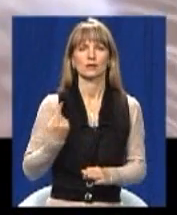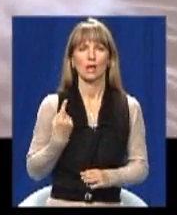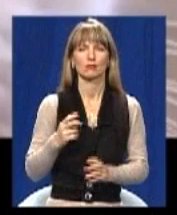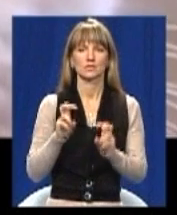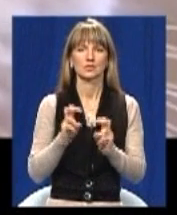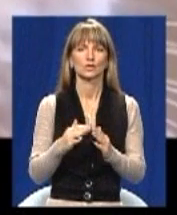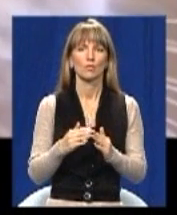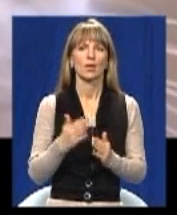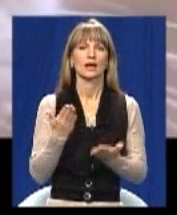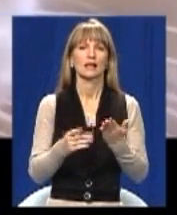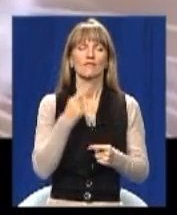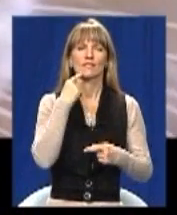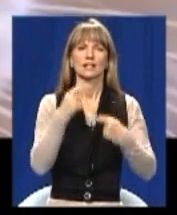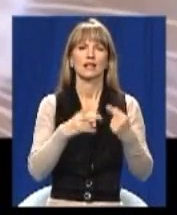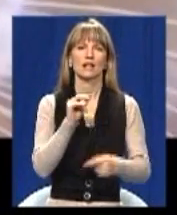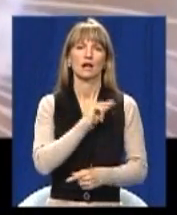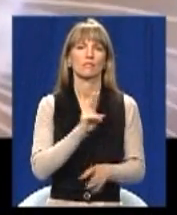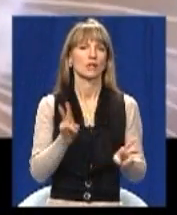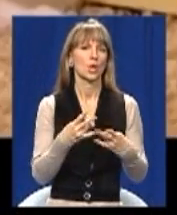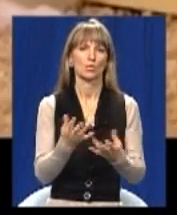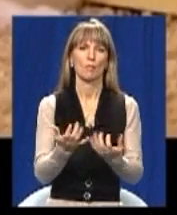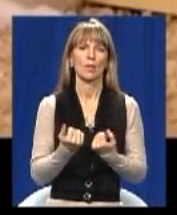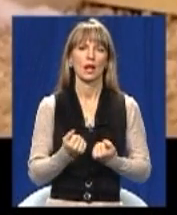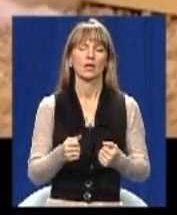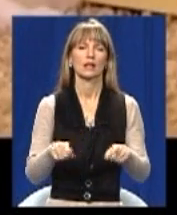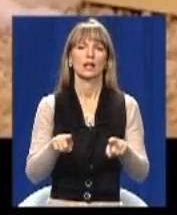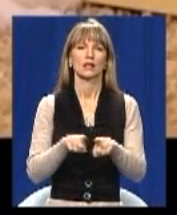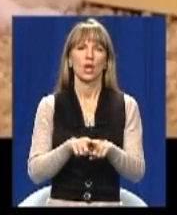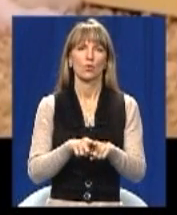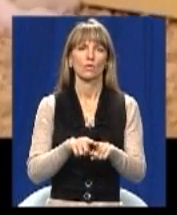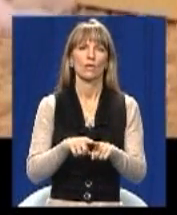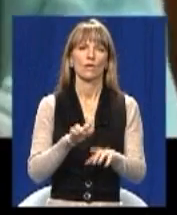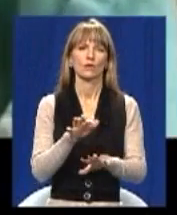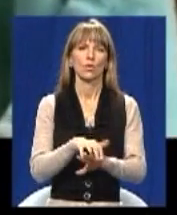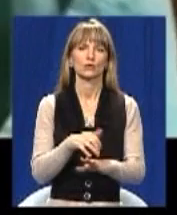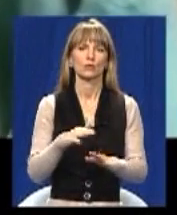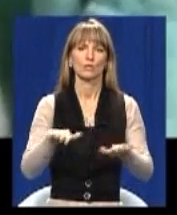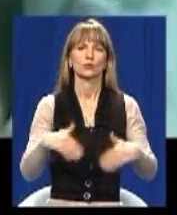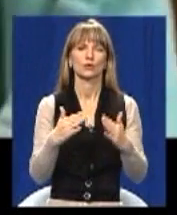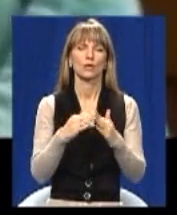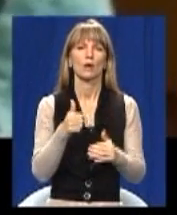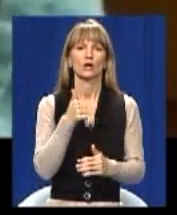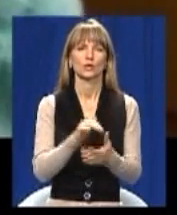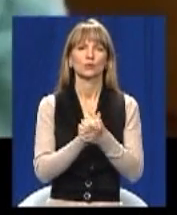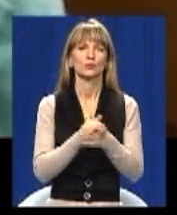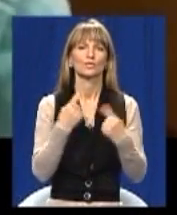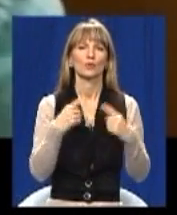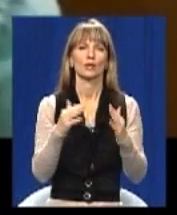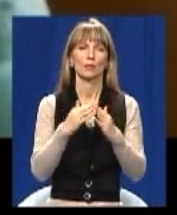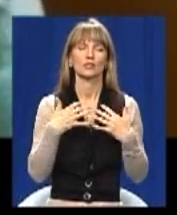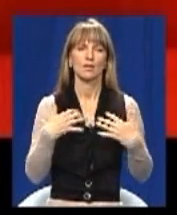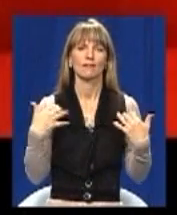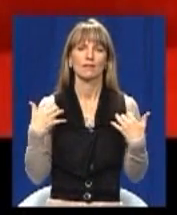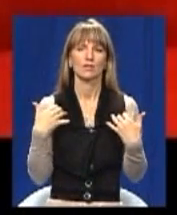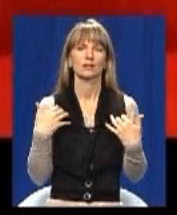самотність. Тож, якщо ви постійно на роботі, то не слід брати тваринку у пусту квартиру. Добре ладнають кішки і з іншими домашніми тваринами,